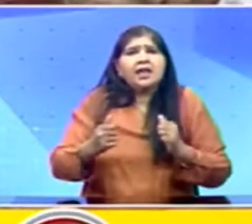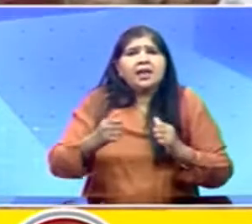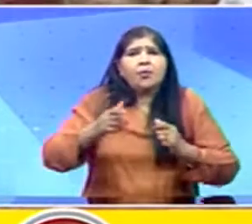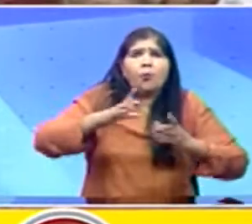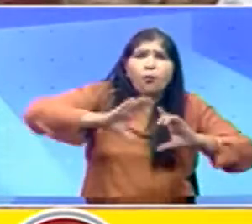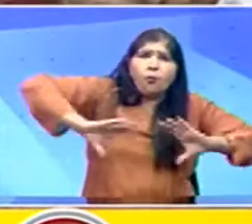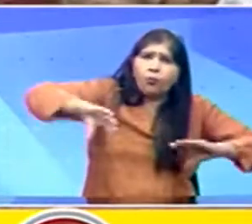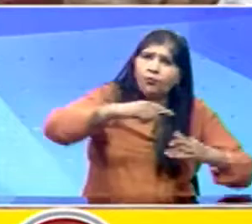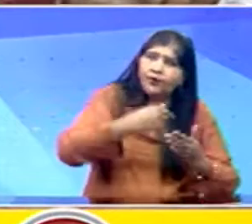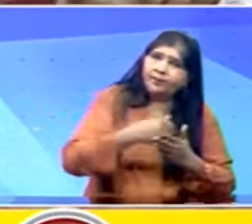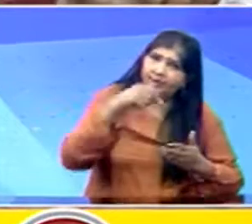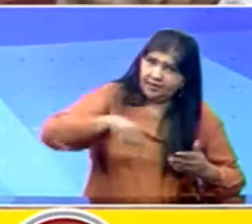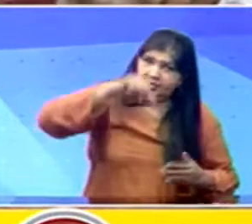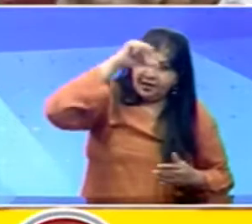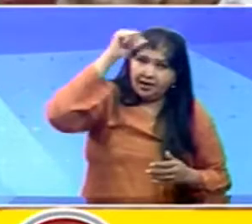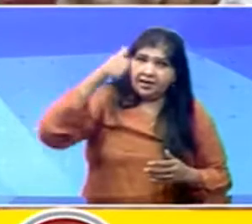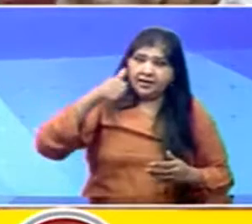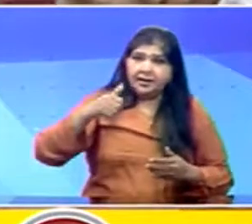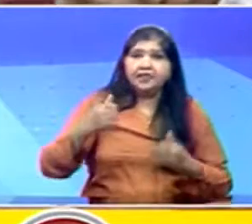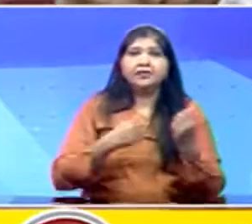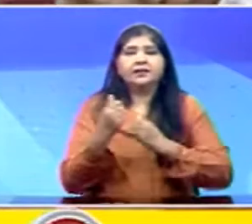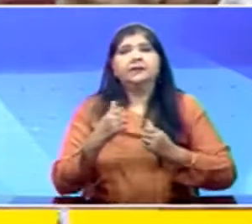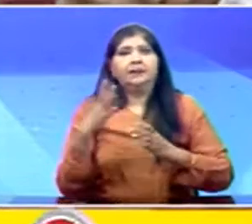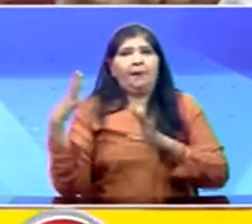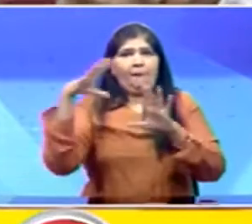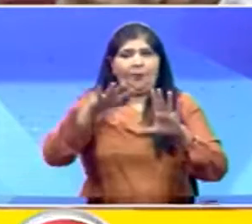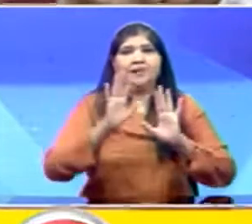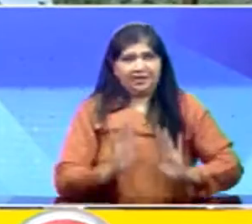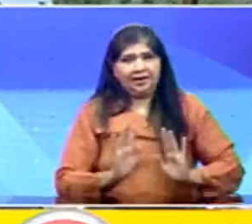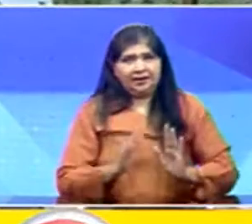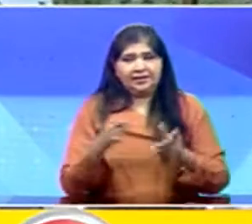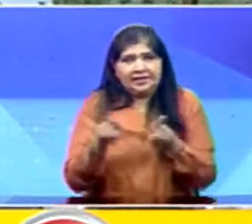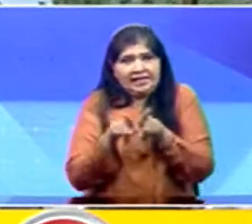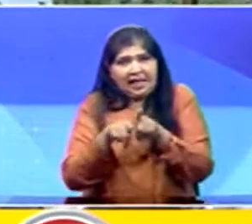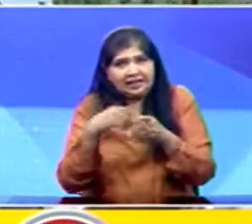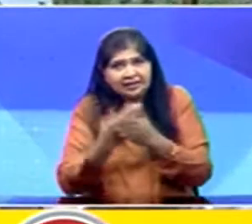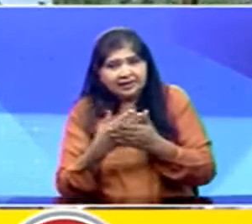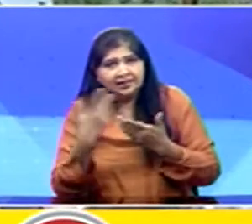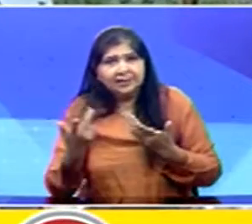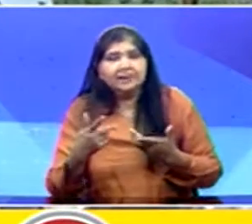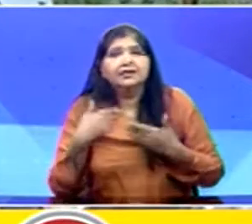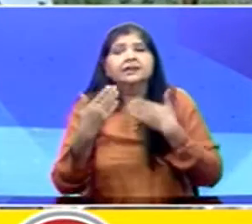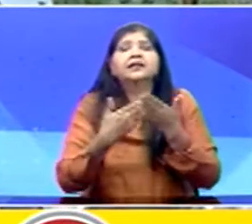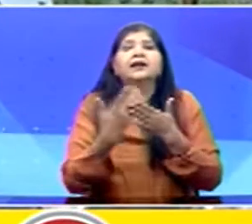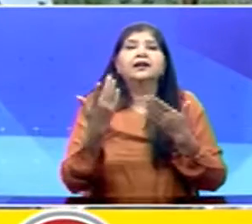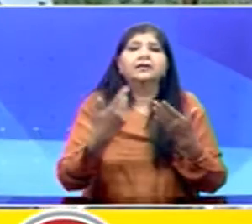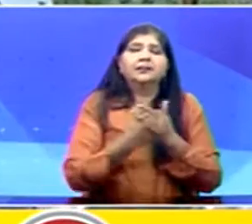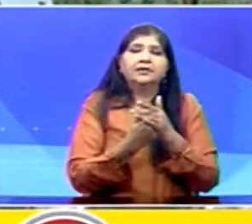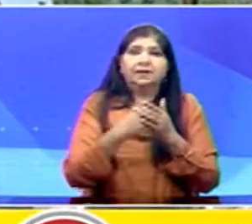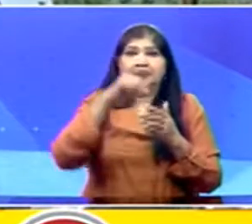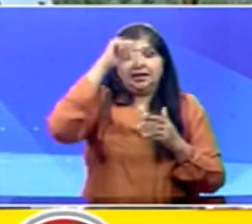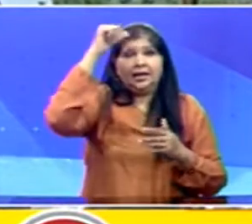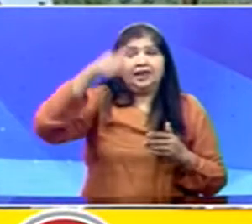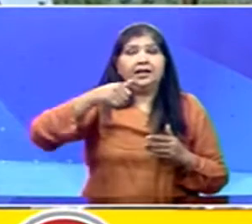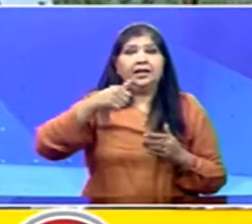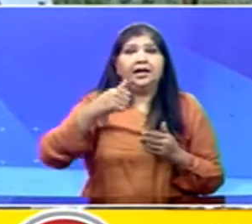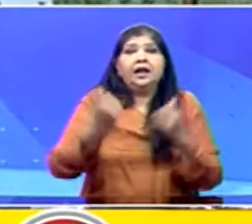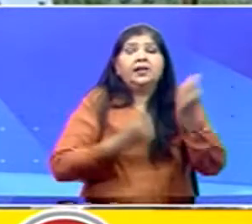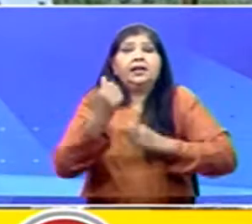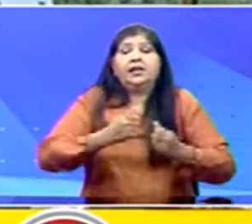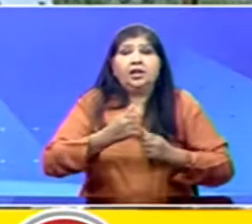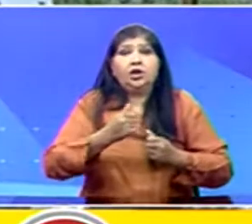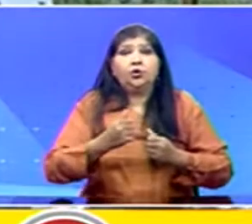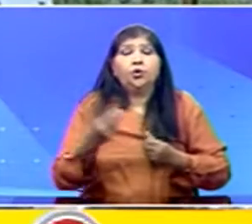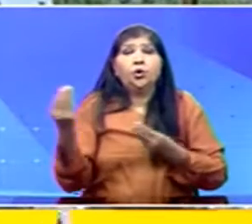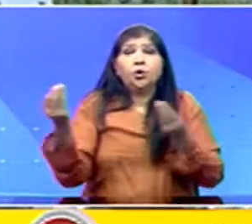अब भारतिय खिलाडियों का दबबा तो बढ़ी रहा है साथ ही भारतिये खेलों की भी